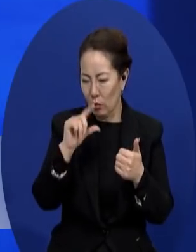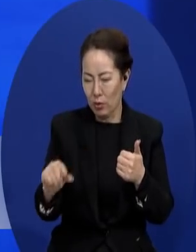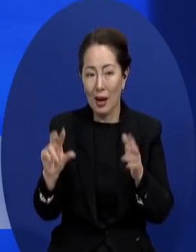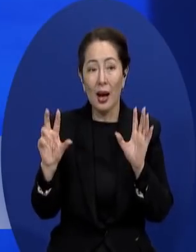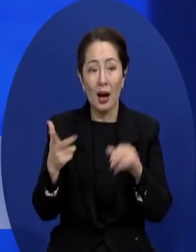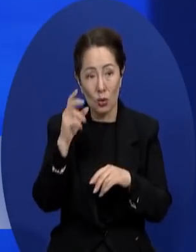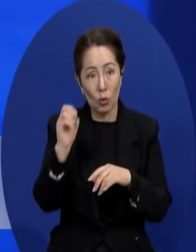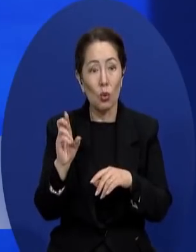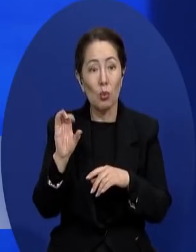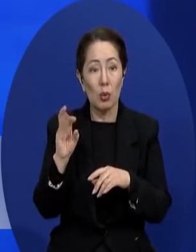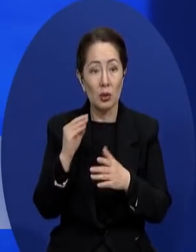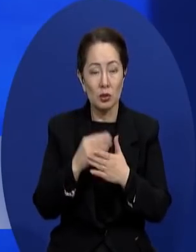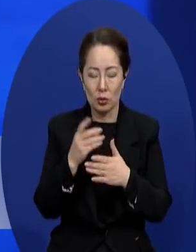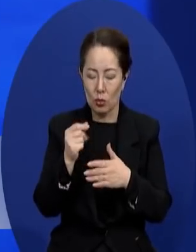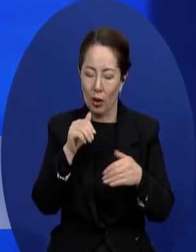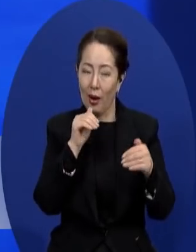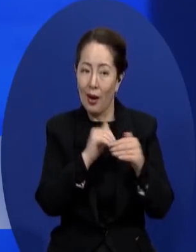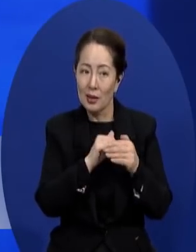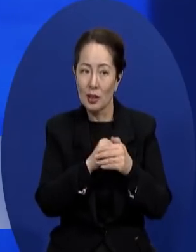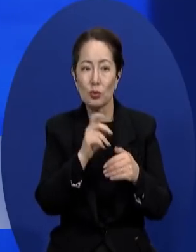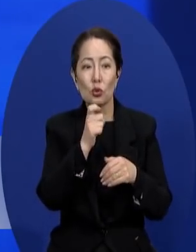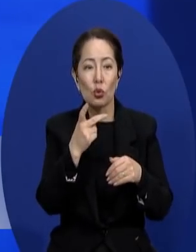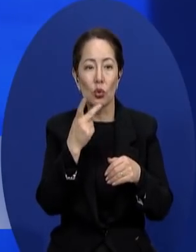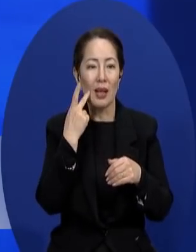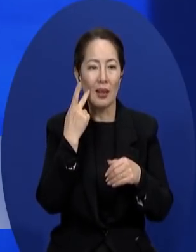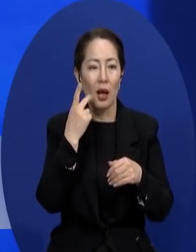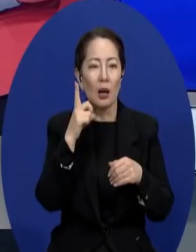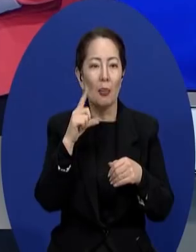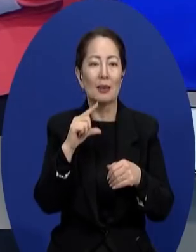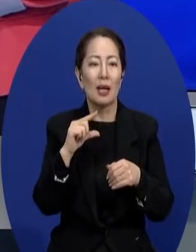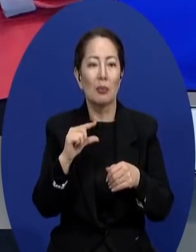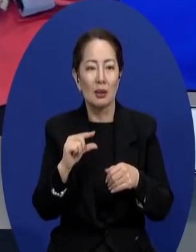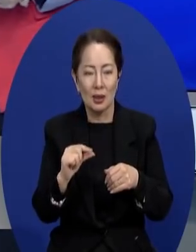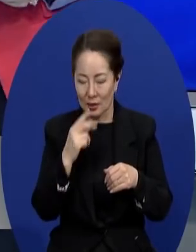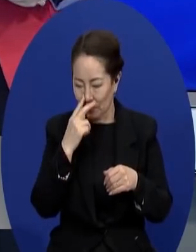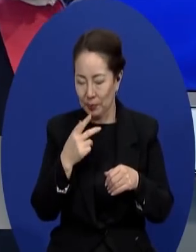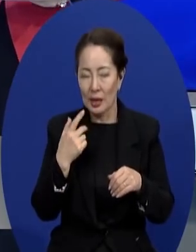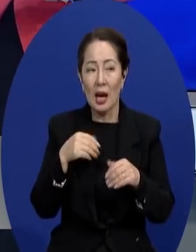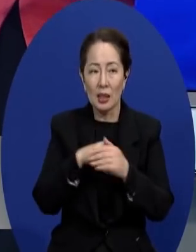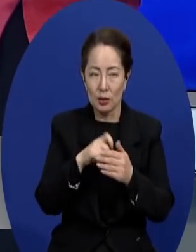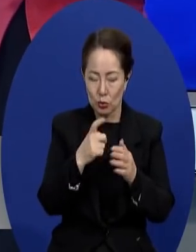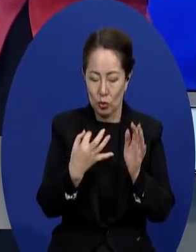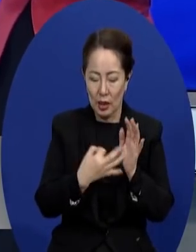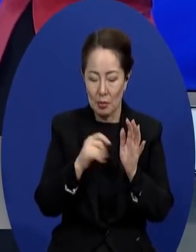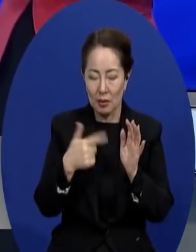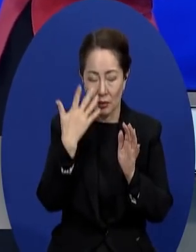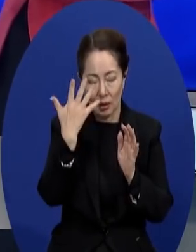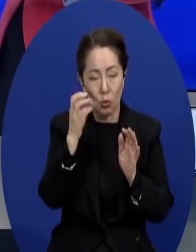зэрэг шалтгааны улмаас бол хадгаламжийн хүү сүүлийн жилүүдэд бол тогтмол буурч байгааг та бүхэн харж байна. За хадгаламжийн хүү 8.5% байна.